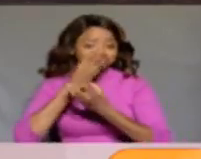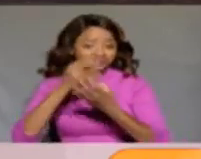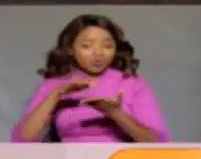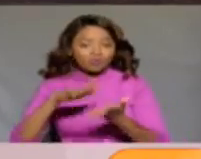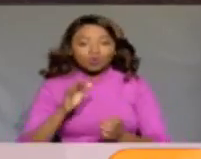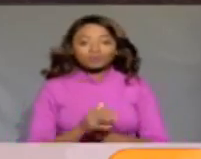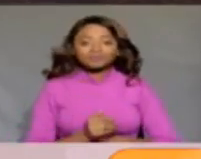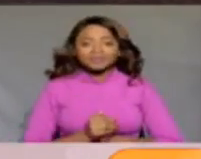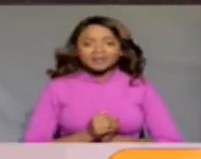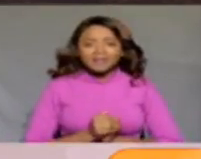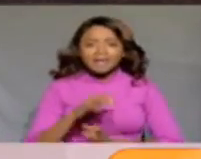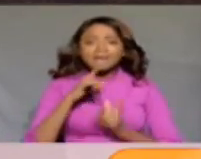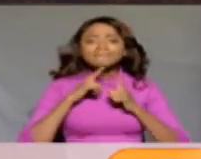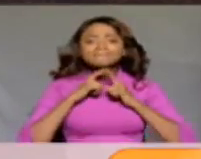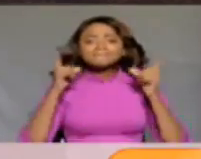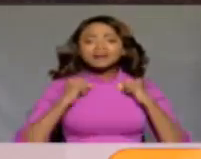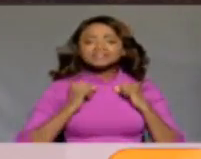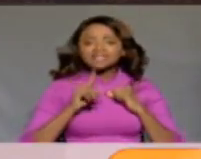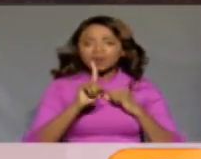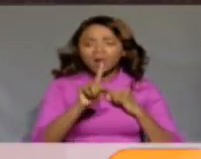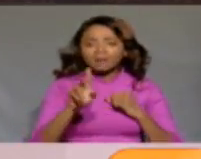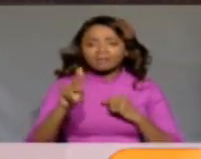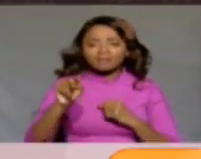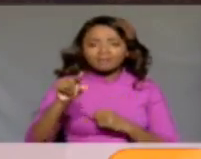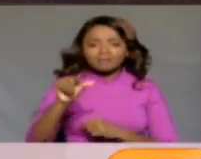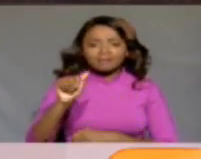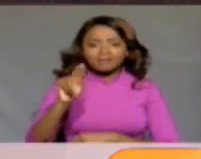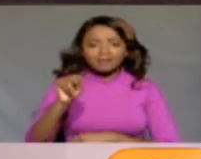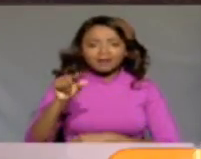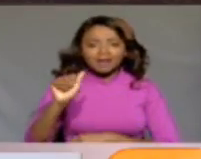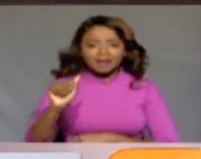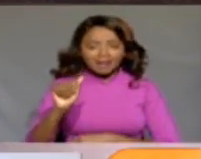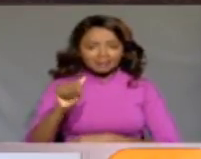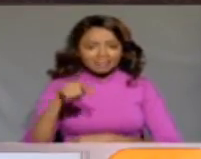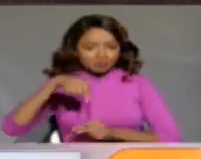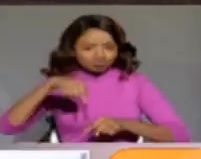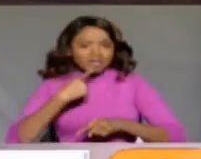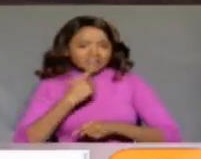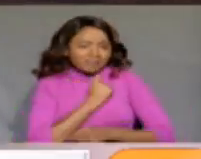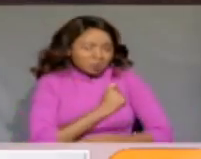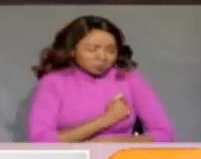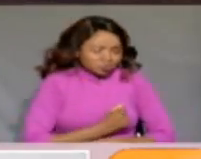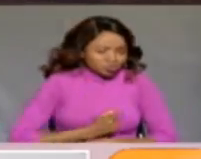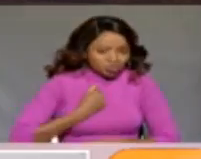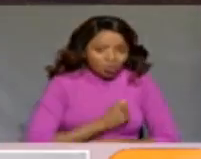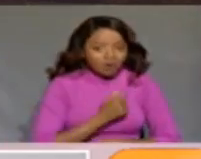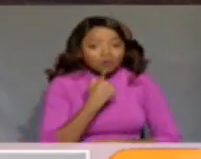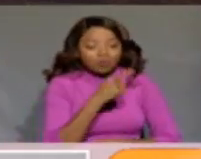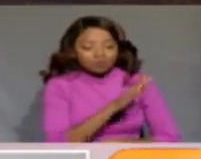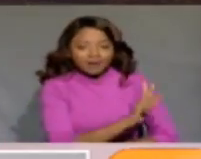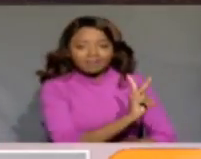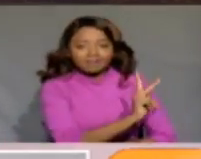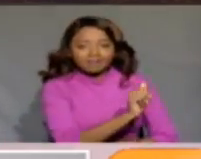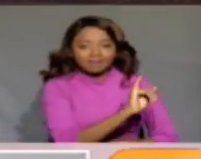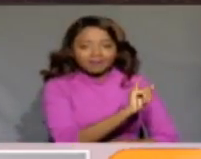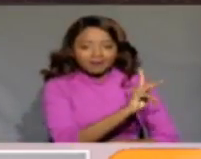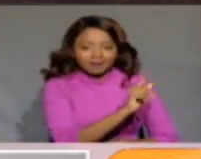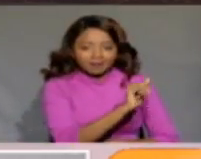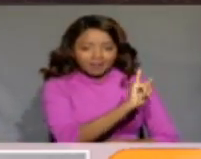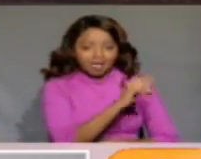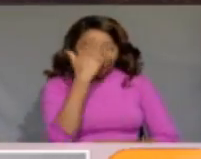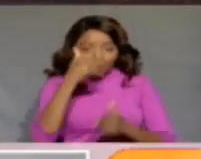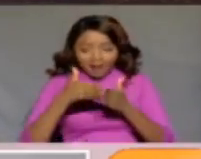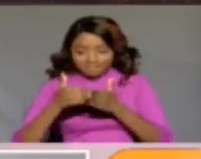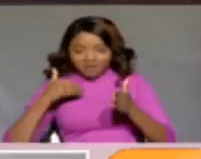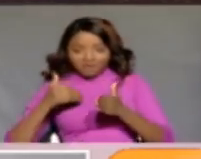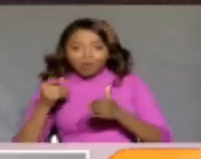Mhubiri wa kanisa la Neno James Ng'ang'a leo amemwomba msamaha mwanahabari Linus Kaikai kuhusiana na vitisho alivyotoa dhidi yake mapema